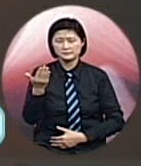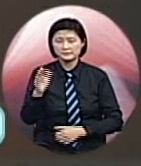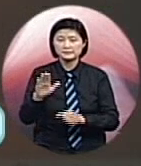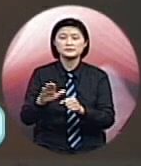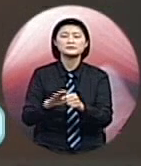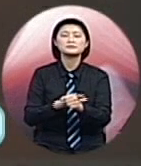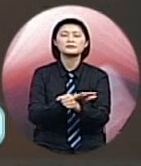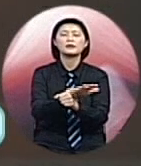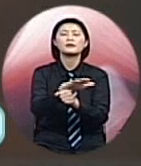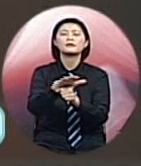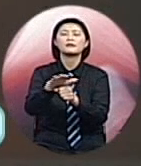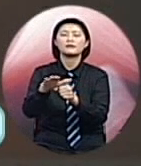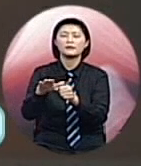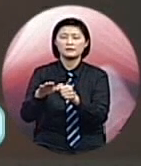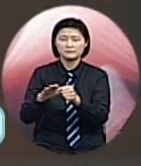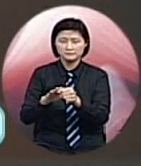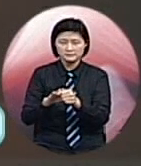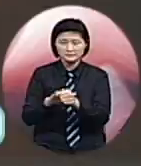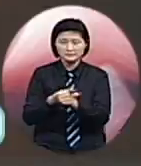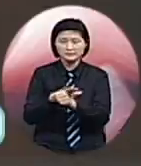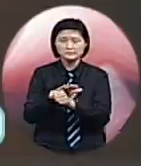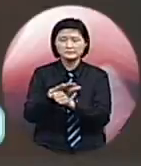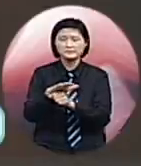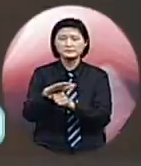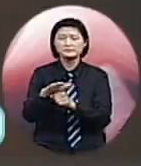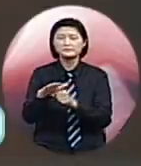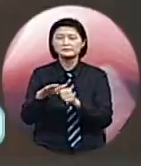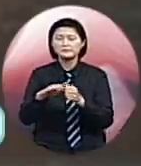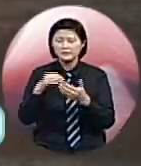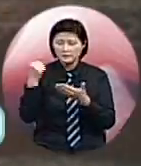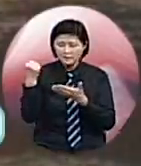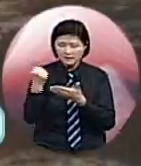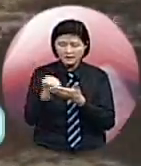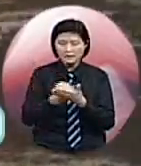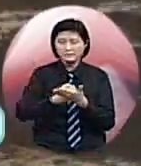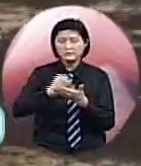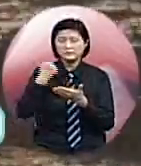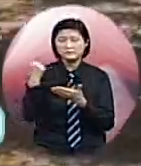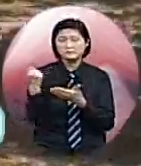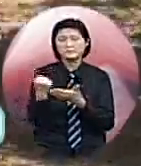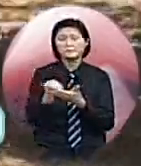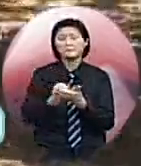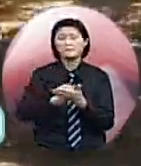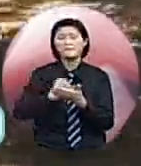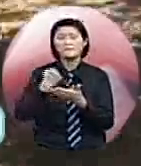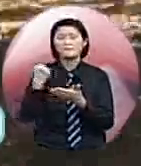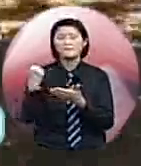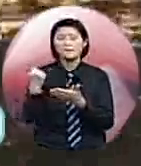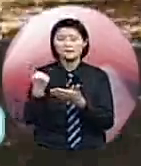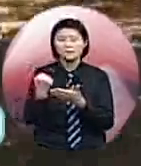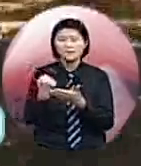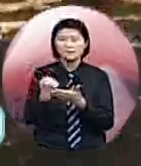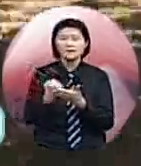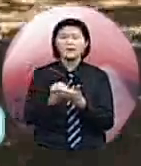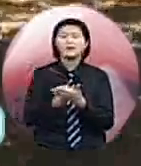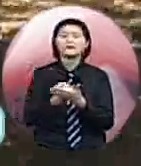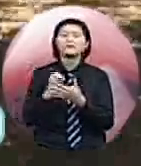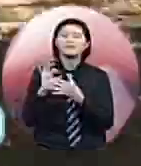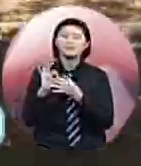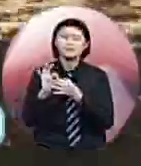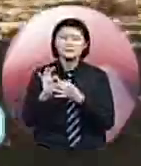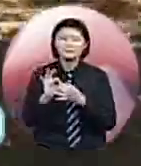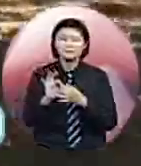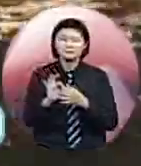잃어버린 그 사랑을 아쉬워하네